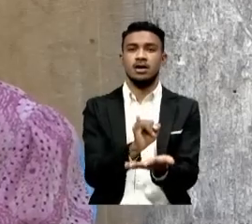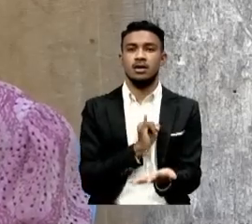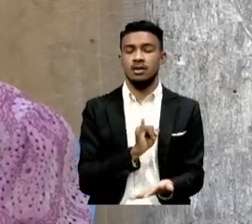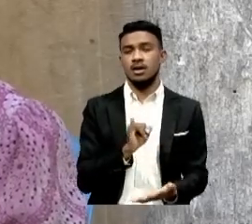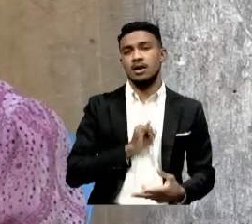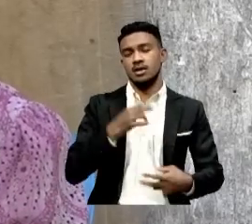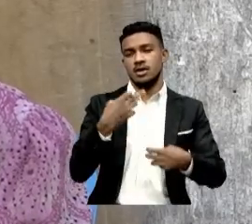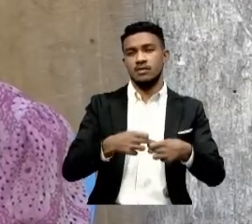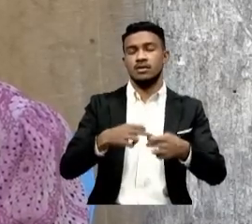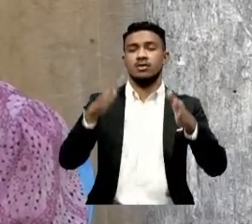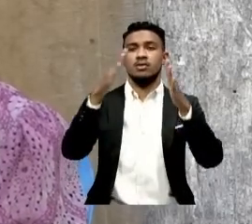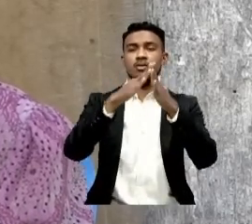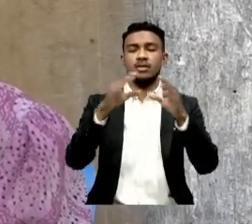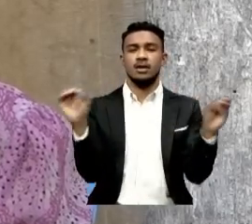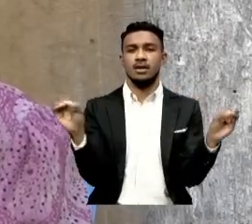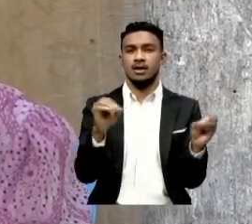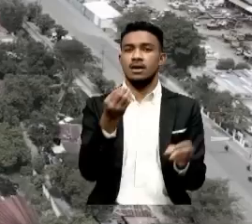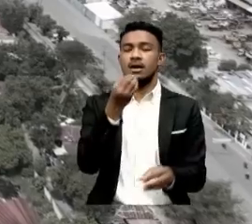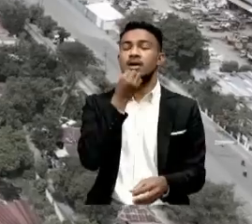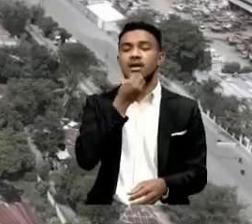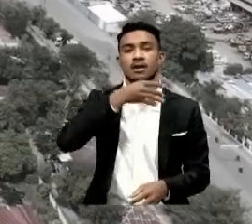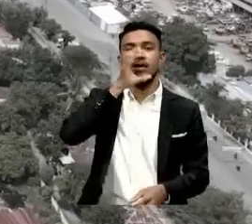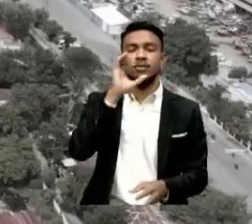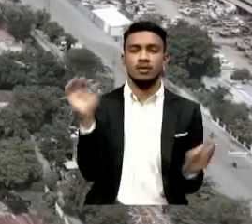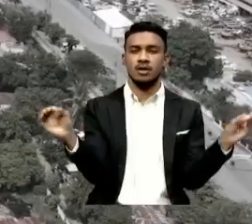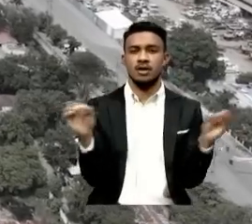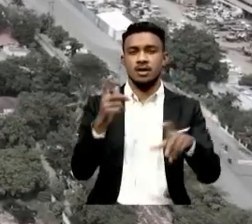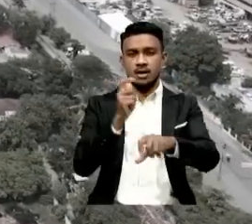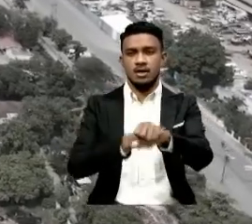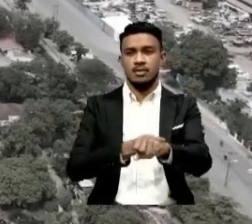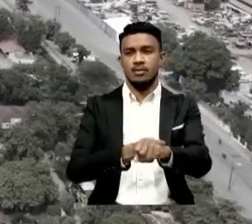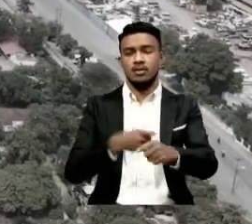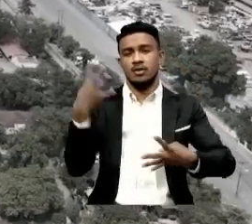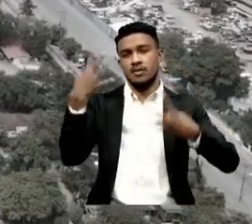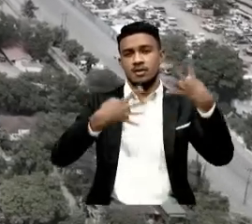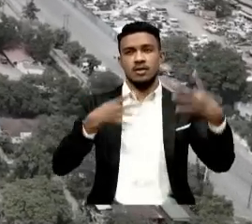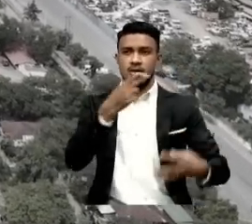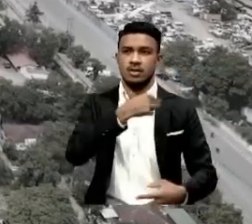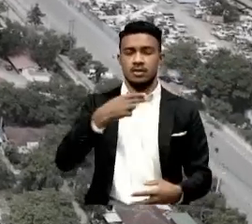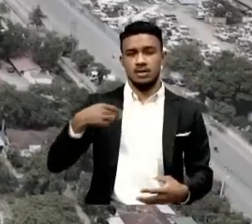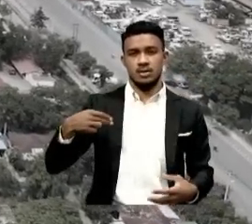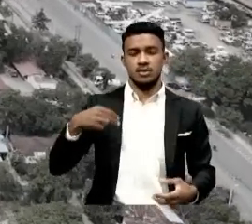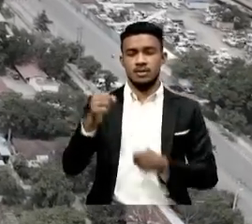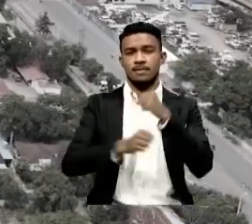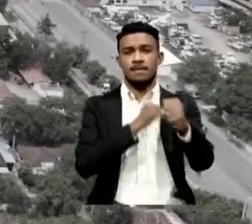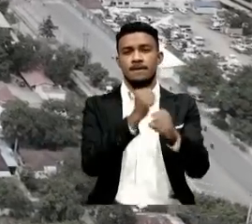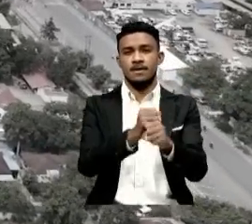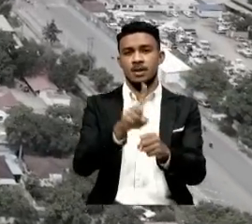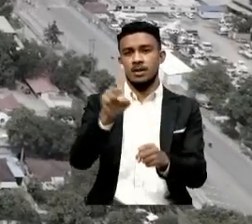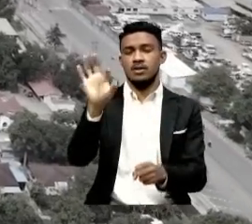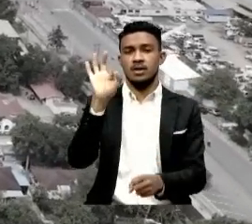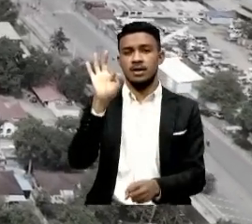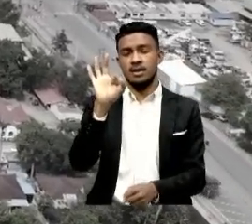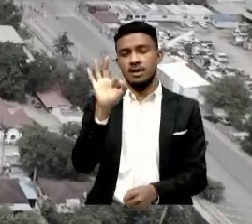maka umalaiha hahimu musulaiha. Ia tempo invasão Indonésia, tinang rihun ida